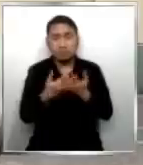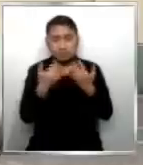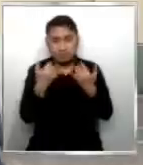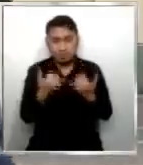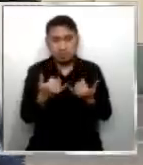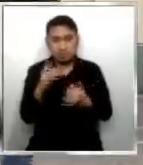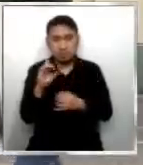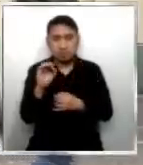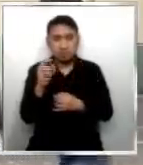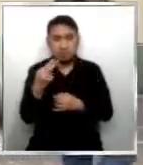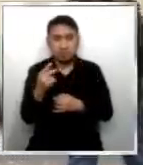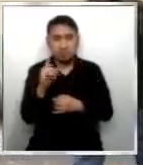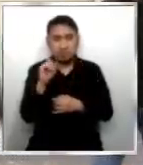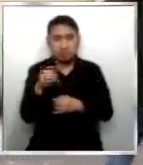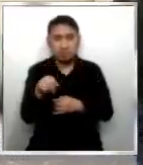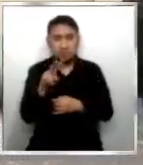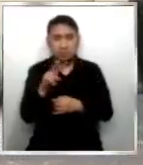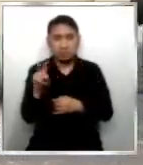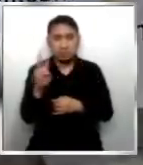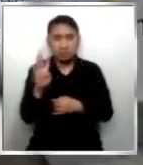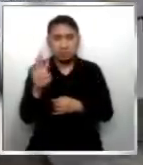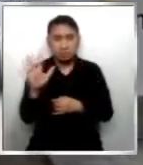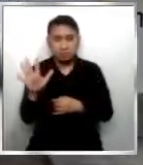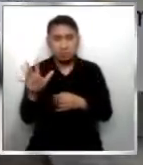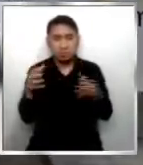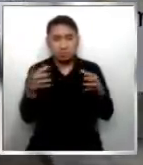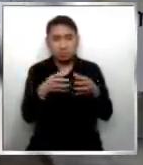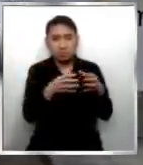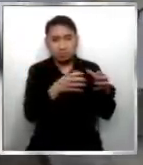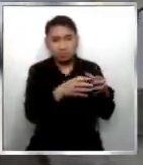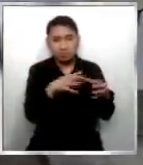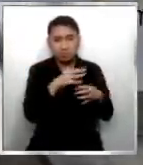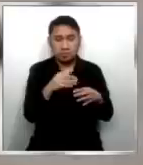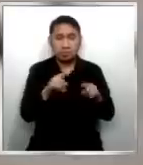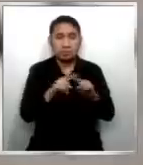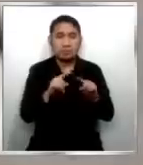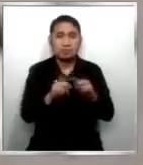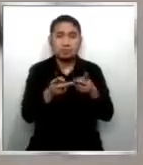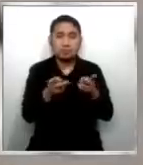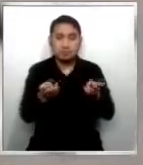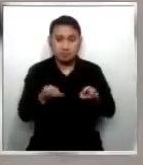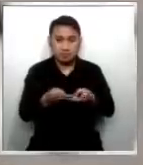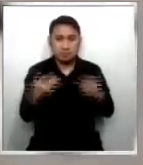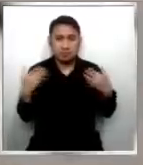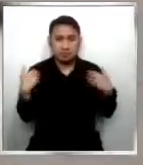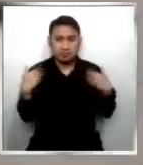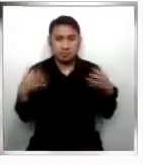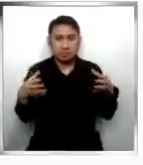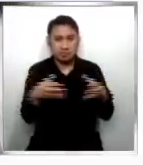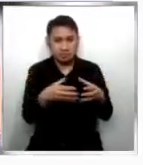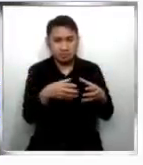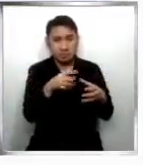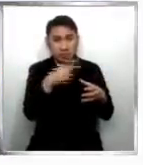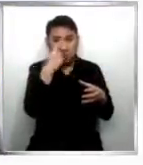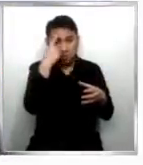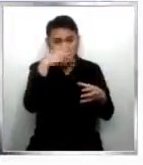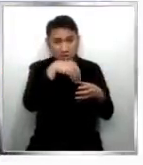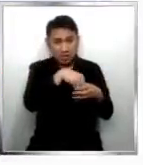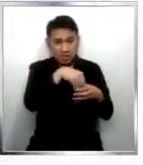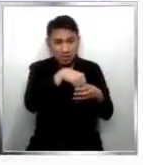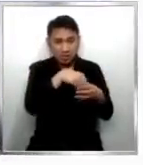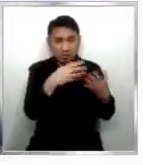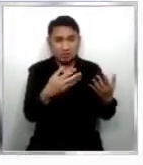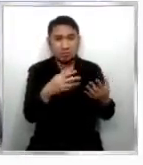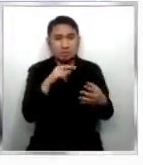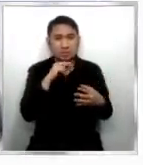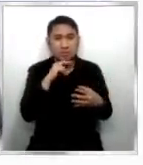merong 1,245 clustering o mga lugar kung saan merong kumpulan ng COVID cases sa bansa. Pinakamarami raw ang clustering